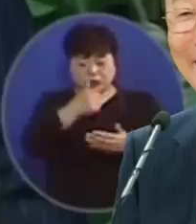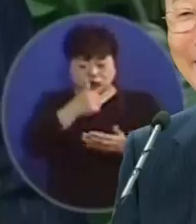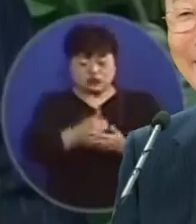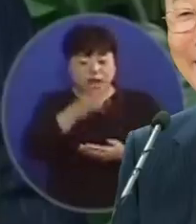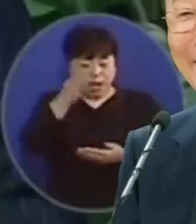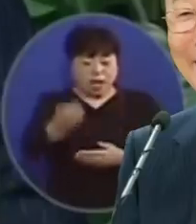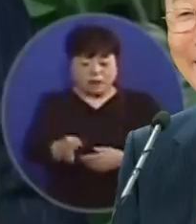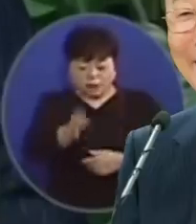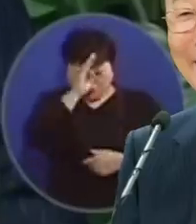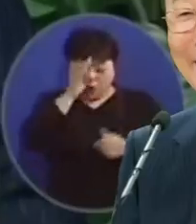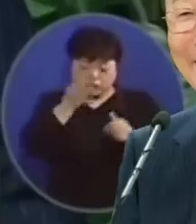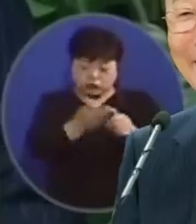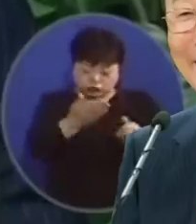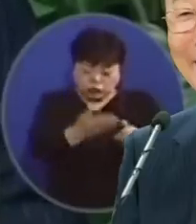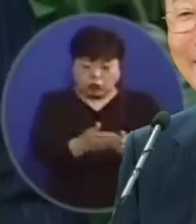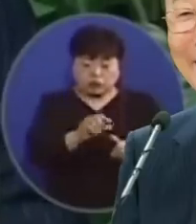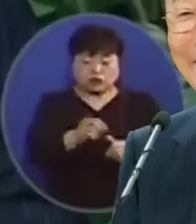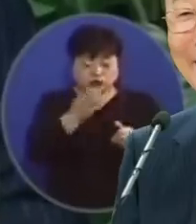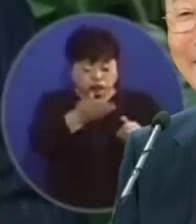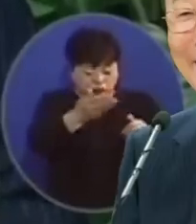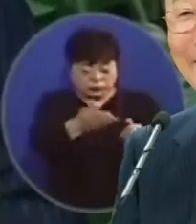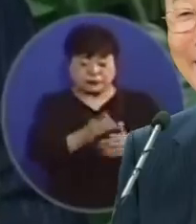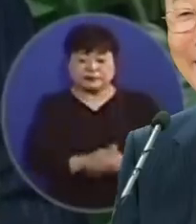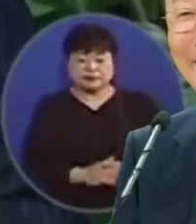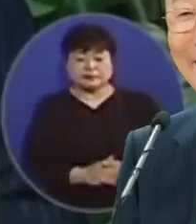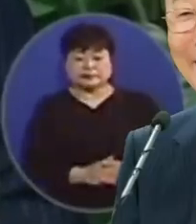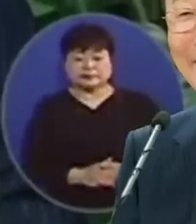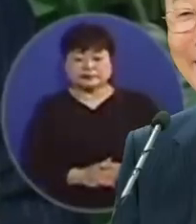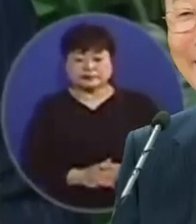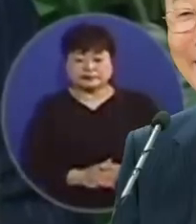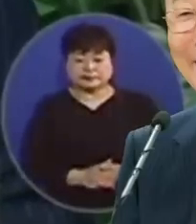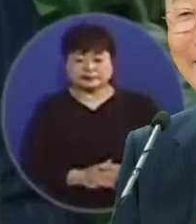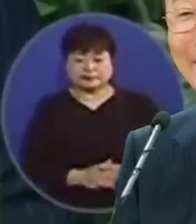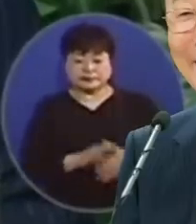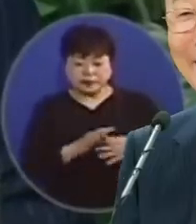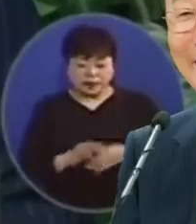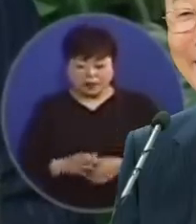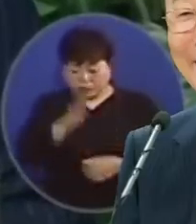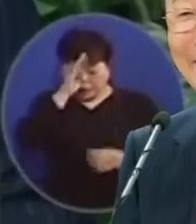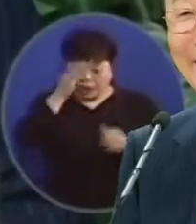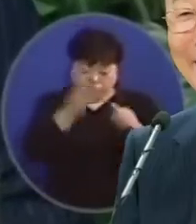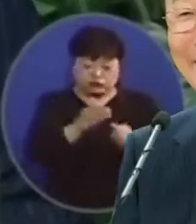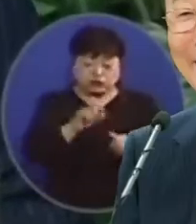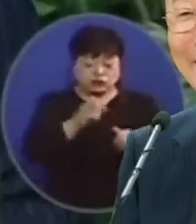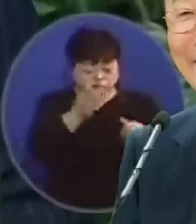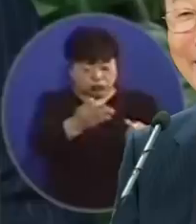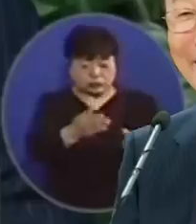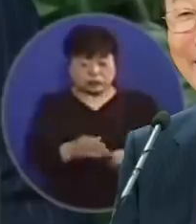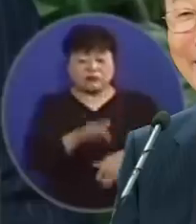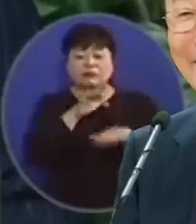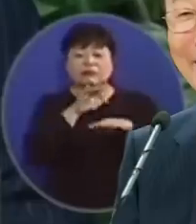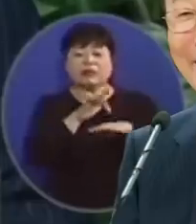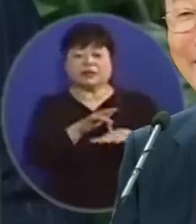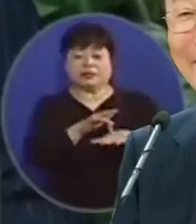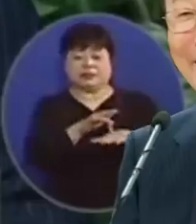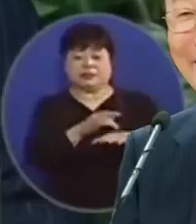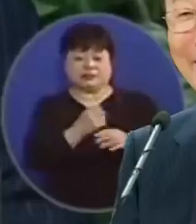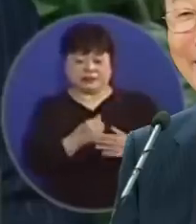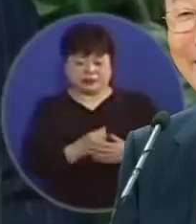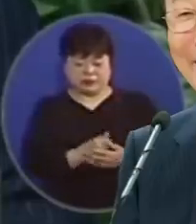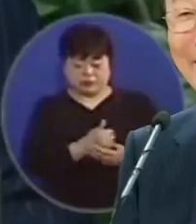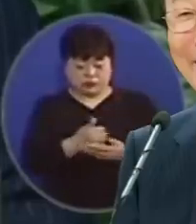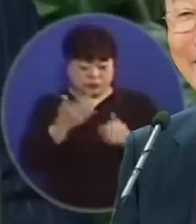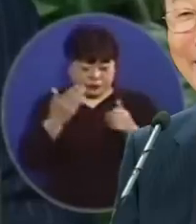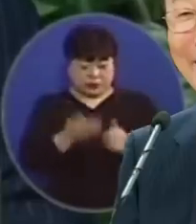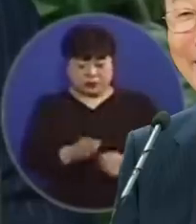죄값으로 병들어야 된다. 저주받아야 된다. 그래서 기회만 있으면 병을 가져오고 저주를 가져오는 것입니다. 그러므로